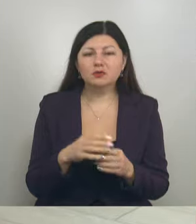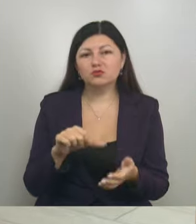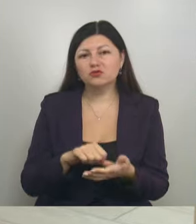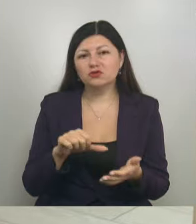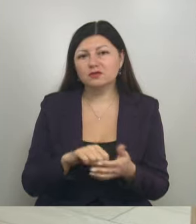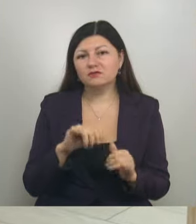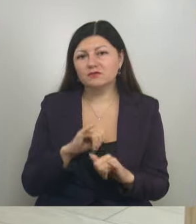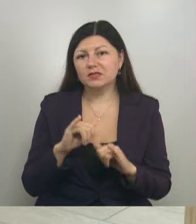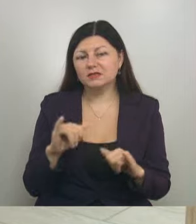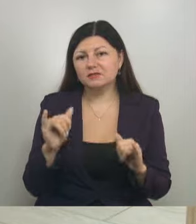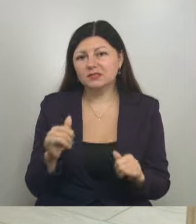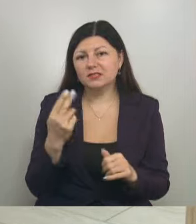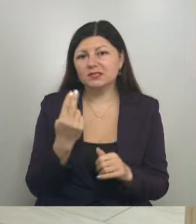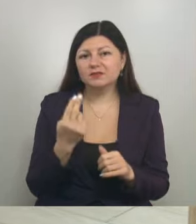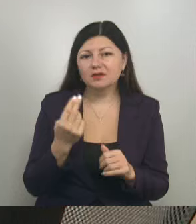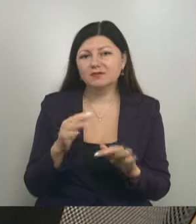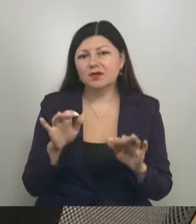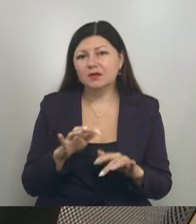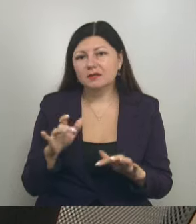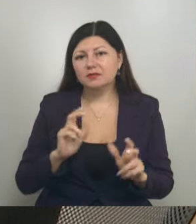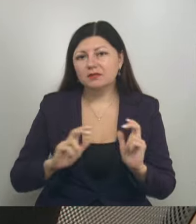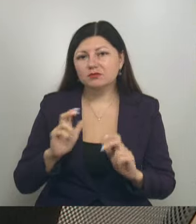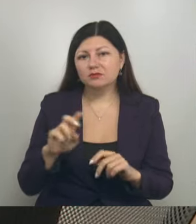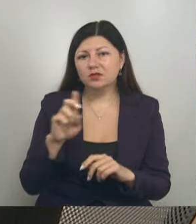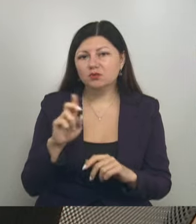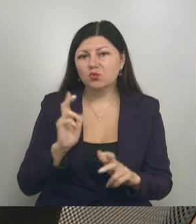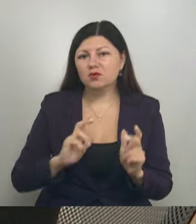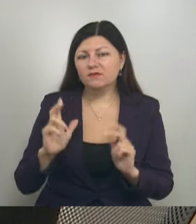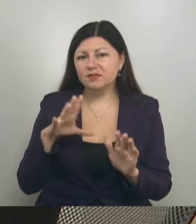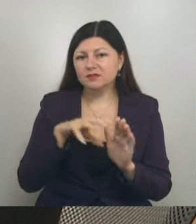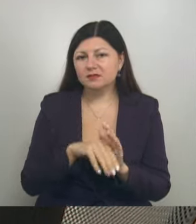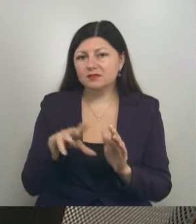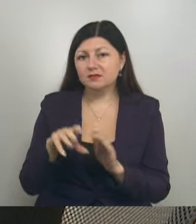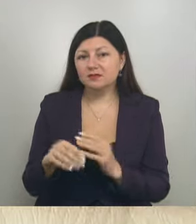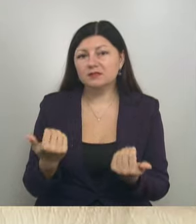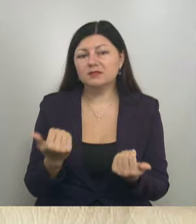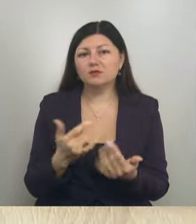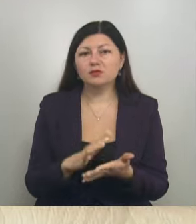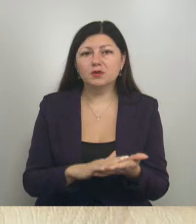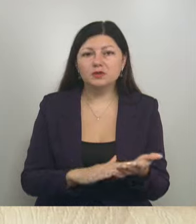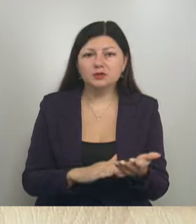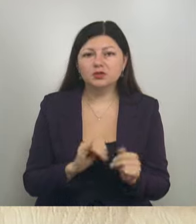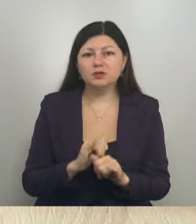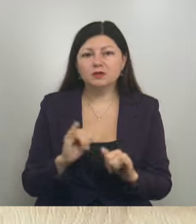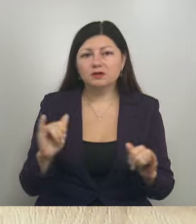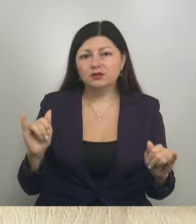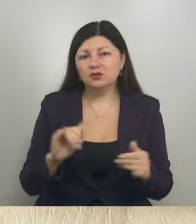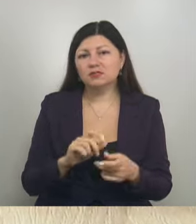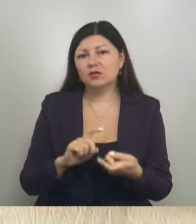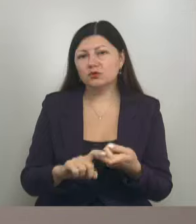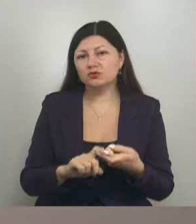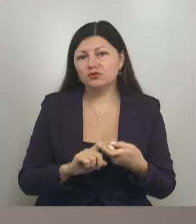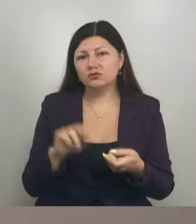развитии цифровых кафедр и IT-институтов белгородских университетов. И сегодня продолжает наращивать сотрудничество с